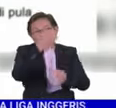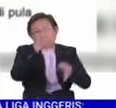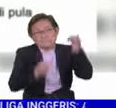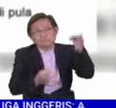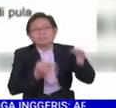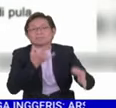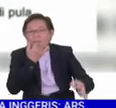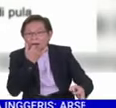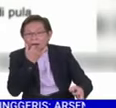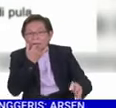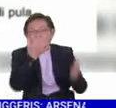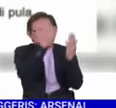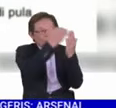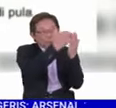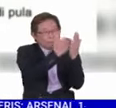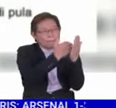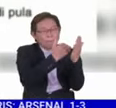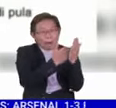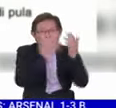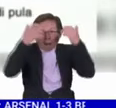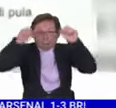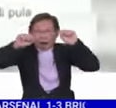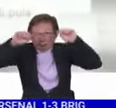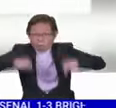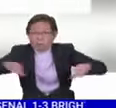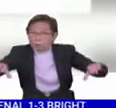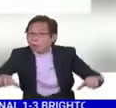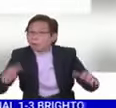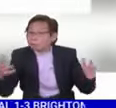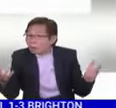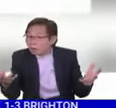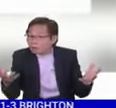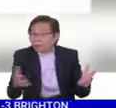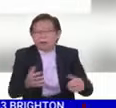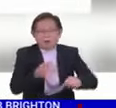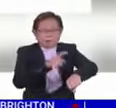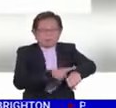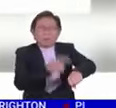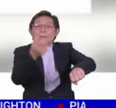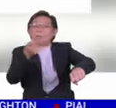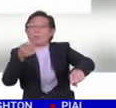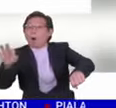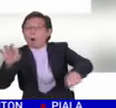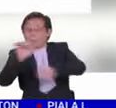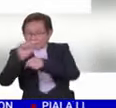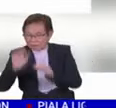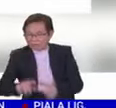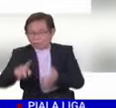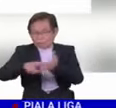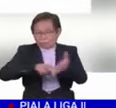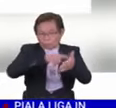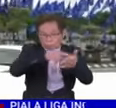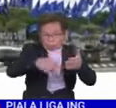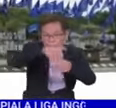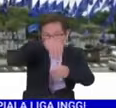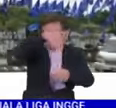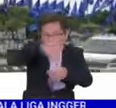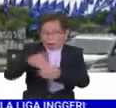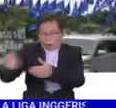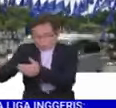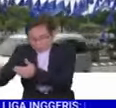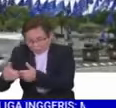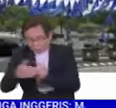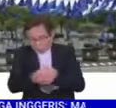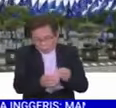kesalahan. Antara langkah yang boleh majikan lakukan, memberi time off kepada pekerja yang mengundi di tempat pengundian